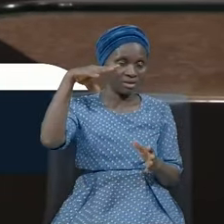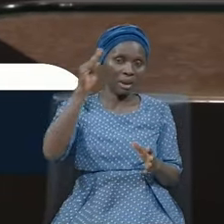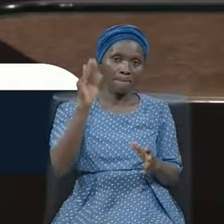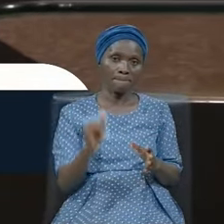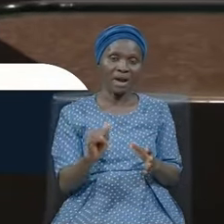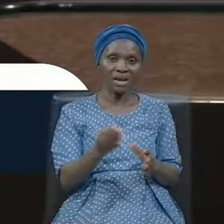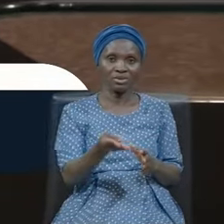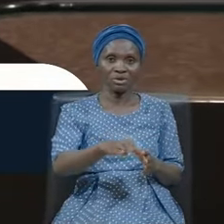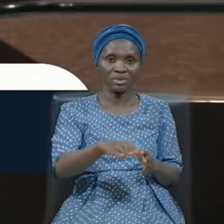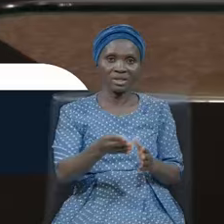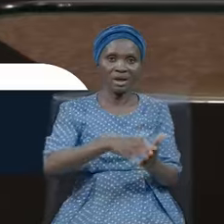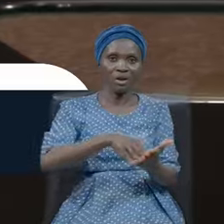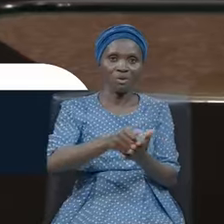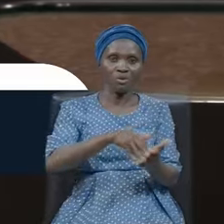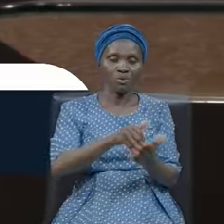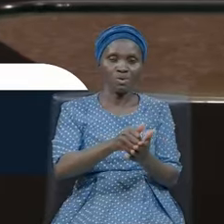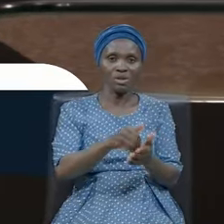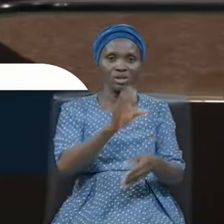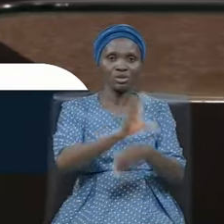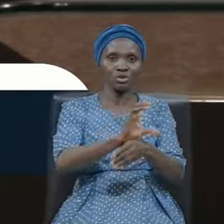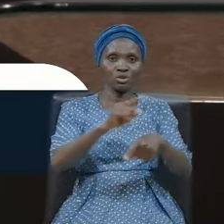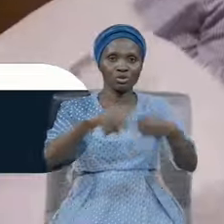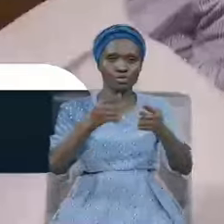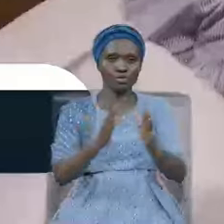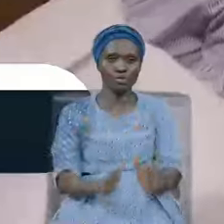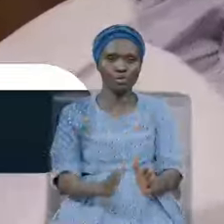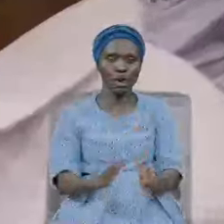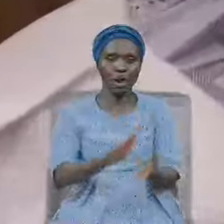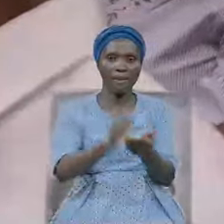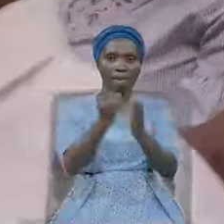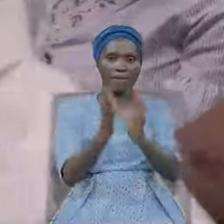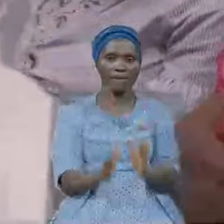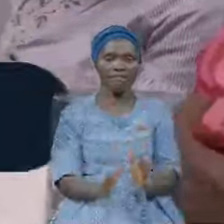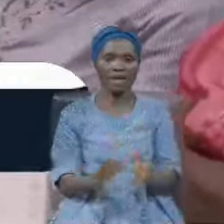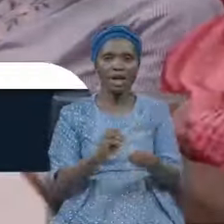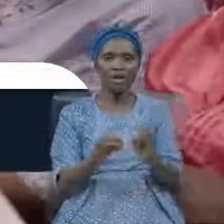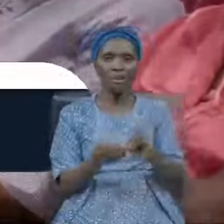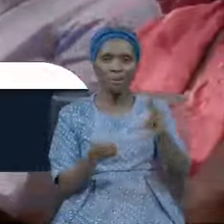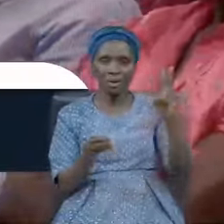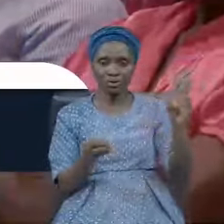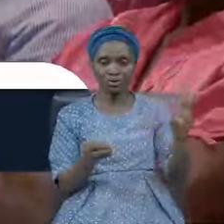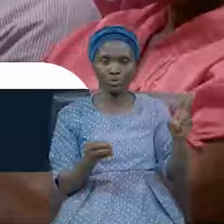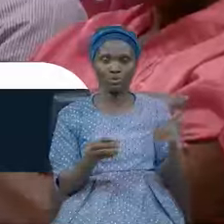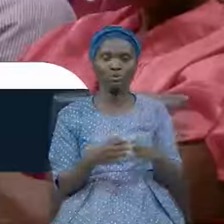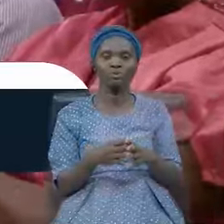les croyants nominaux. 2, la grâce